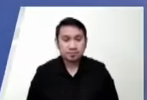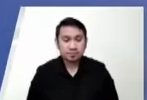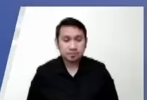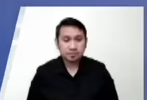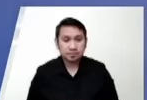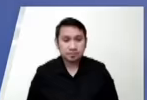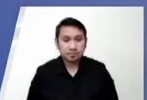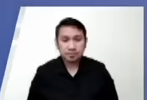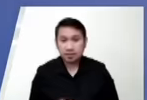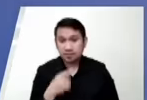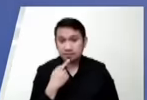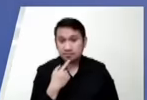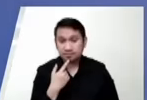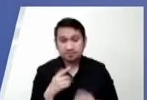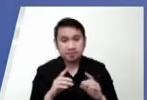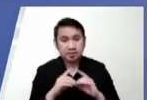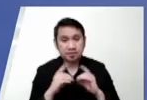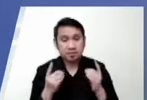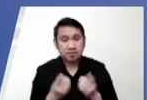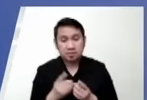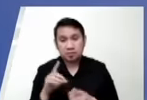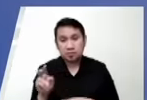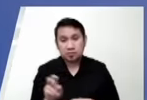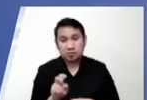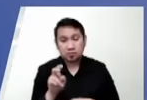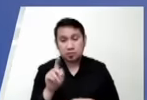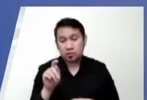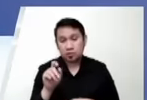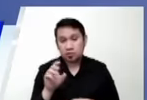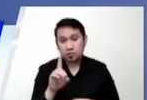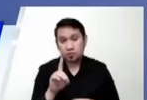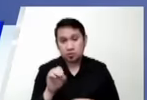Ayon naman sa Department of Tourism, hindi